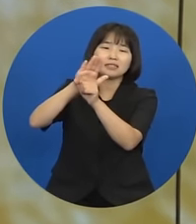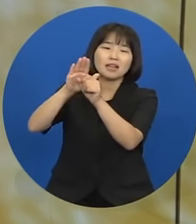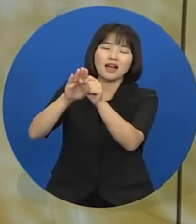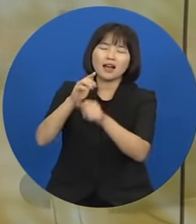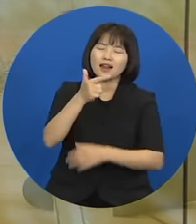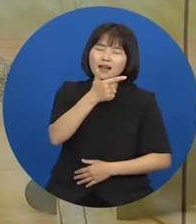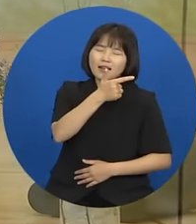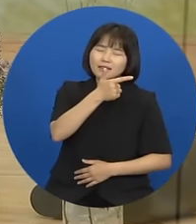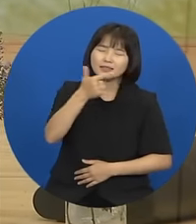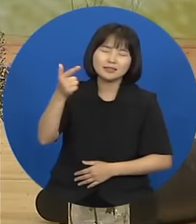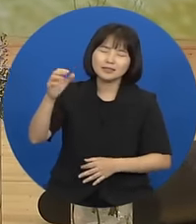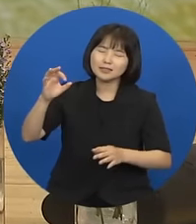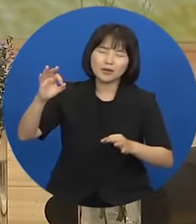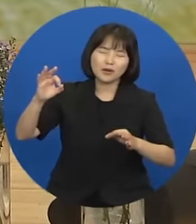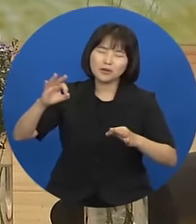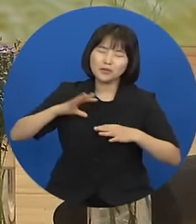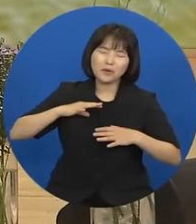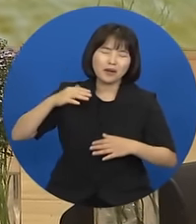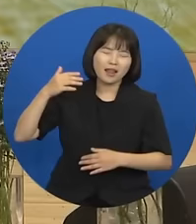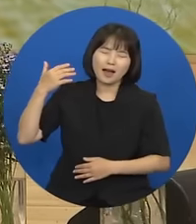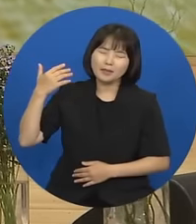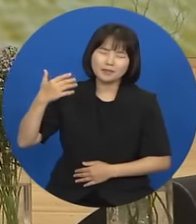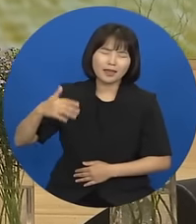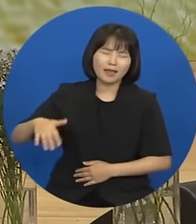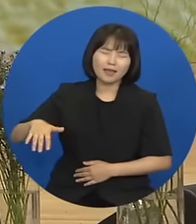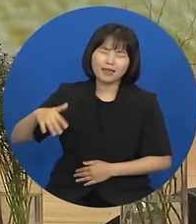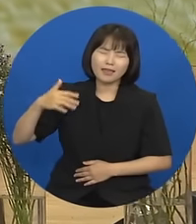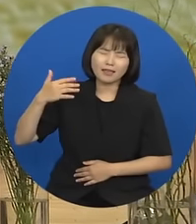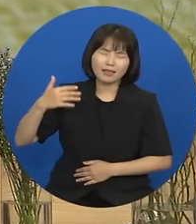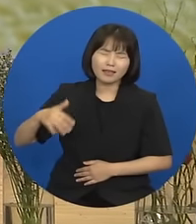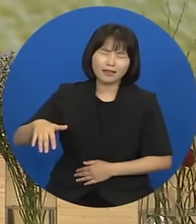아버지의 사랑 크고 놀랍네.